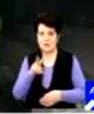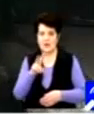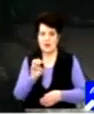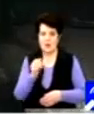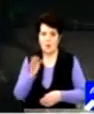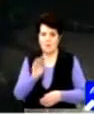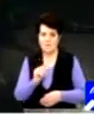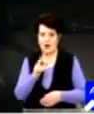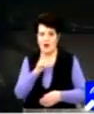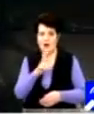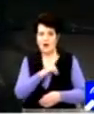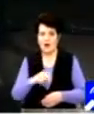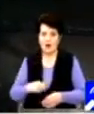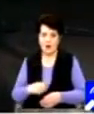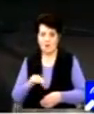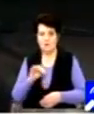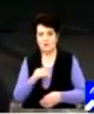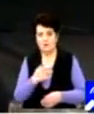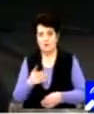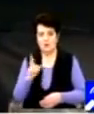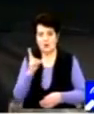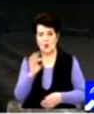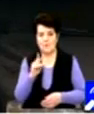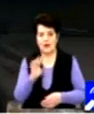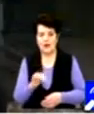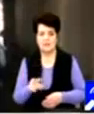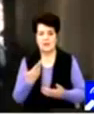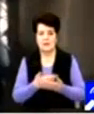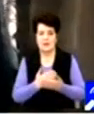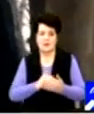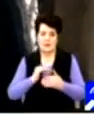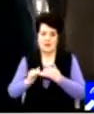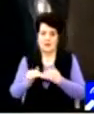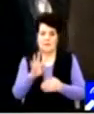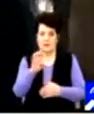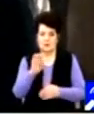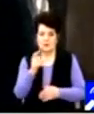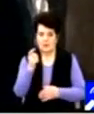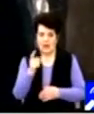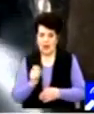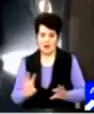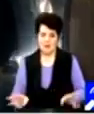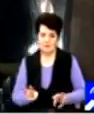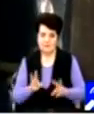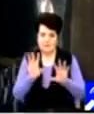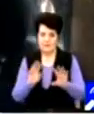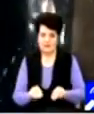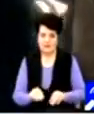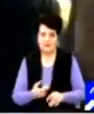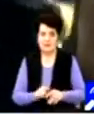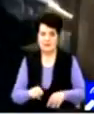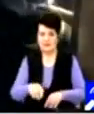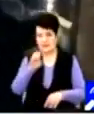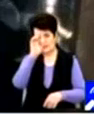Cahul și Comrat. În total, pompierii au lichidat incendii extinse pe aproape 400 hectare de vegetație în toată țara.